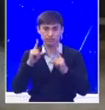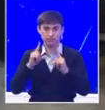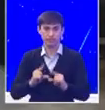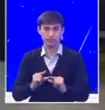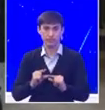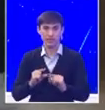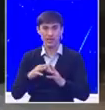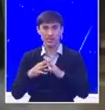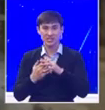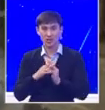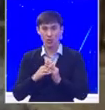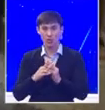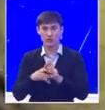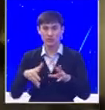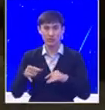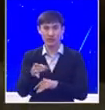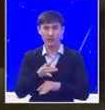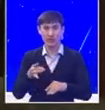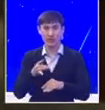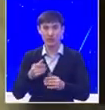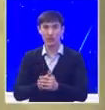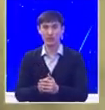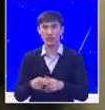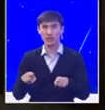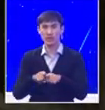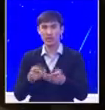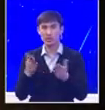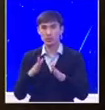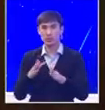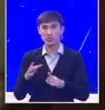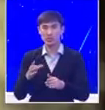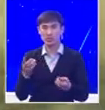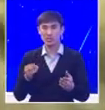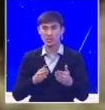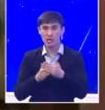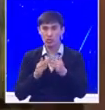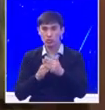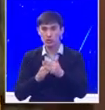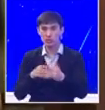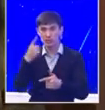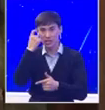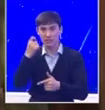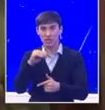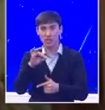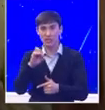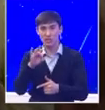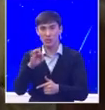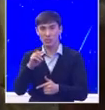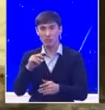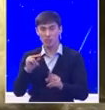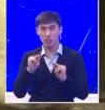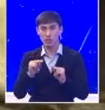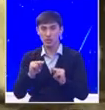к стагнации сельхозотрасли всего региона. Такая ситуация крайне недопустима, заявила Жанна Тельпекпаева